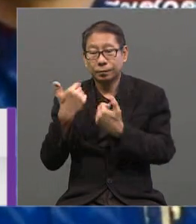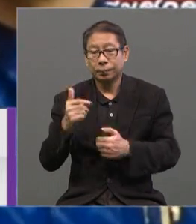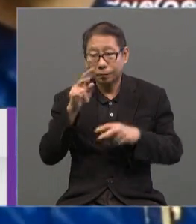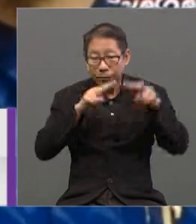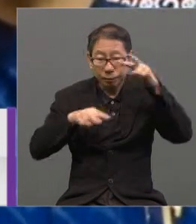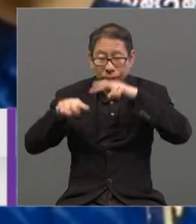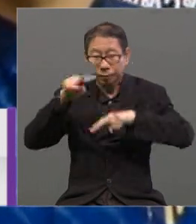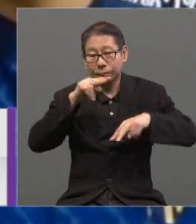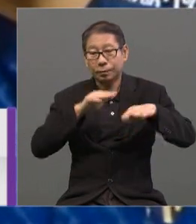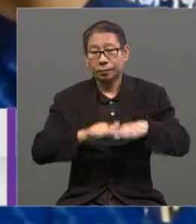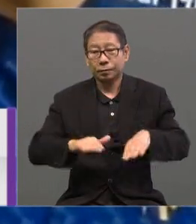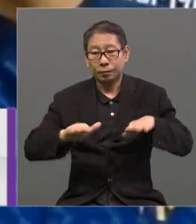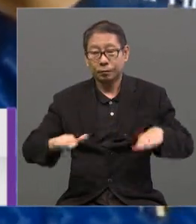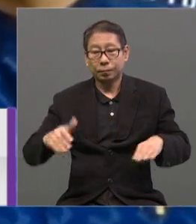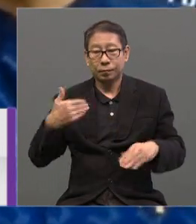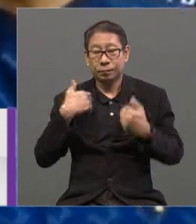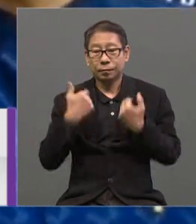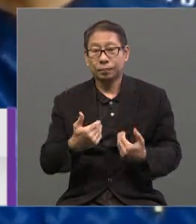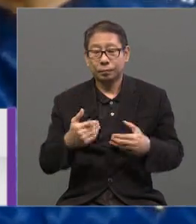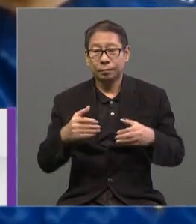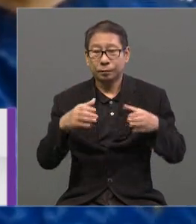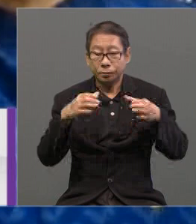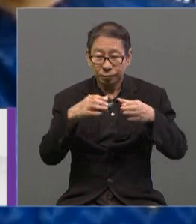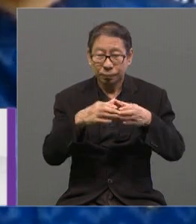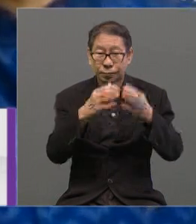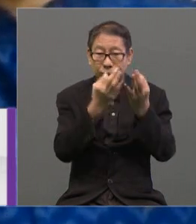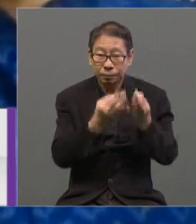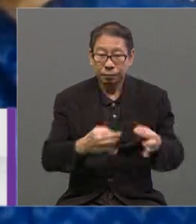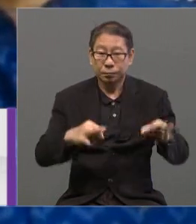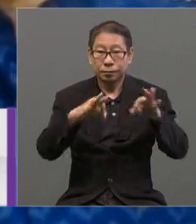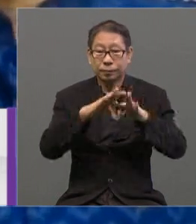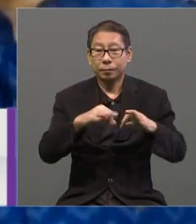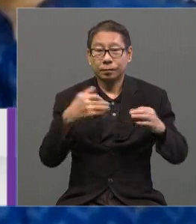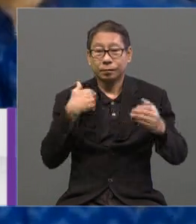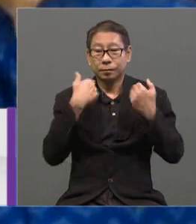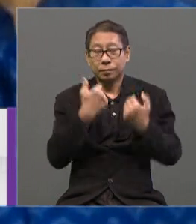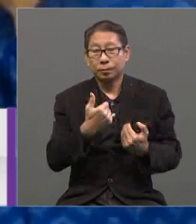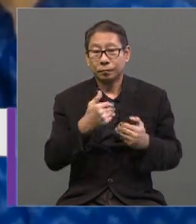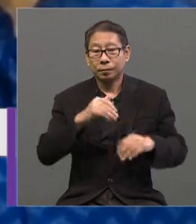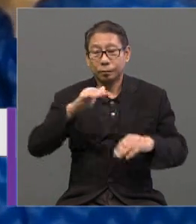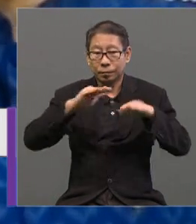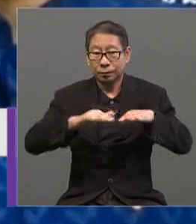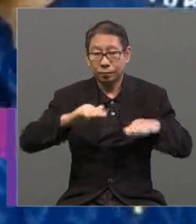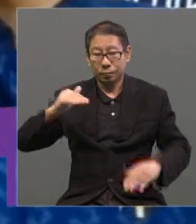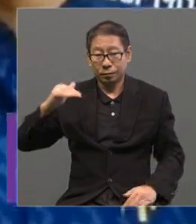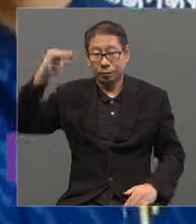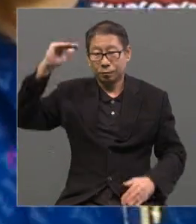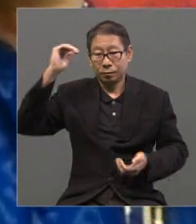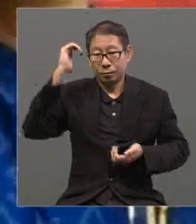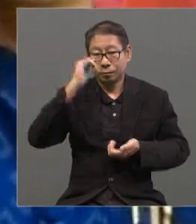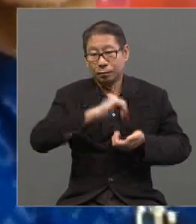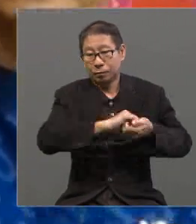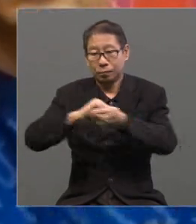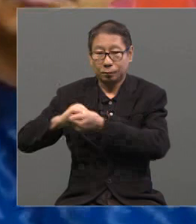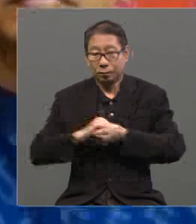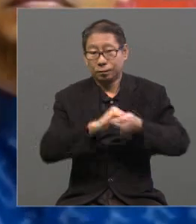แลเด็กนะครับนะแล้วอีกส่วนนึงก็คือในส่วนของลูกมือนะครับเด็กโตที่ร่วมกันนะครับนะก็